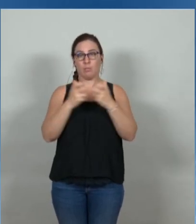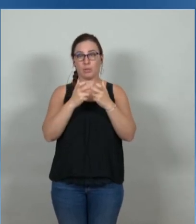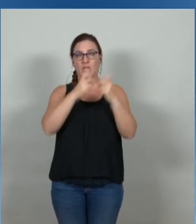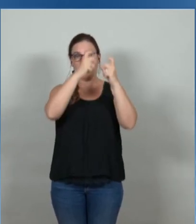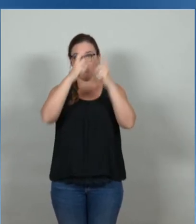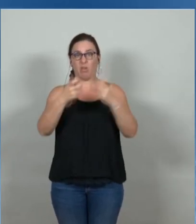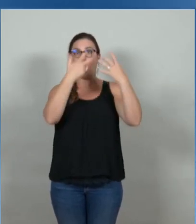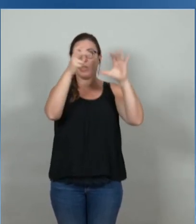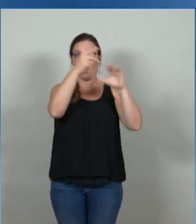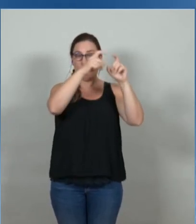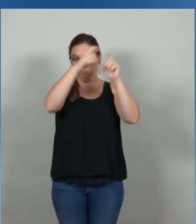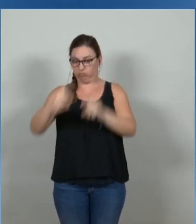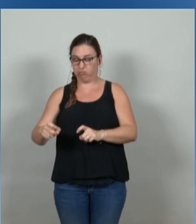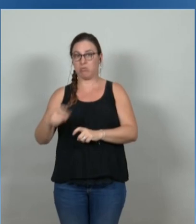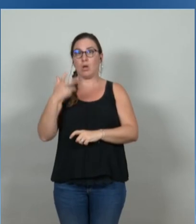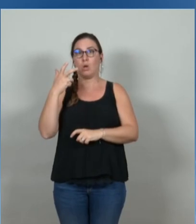300 euros